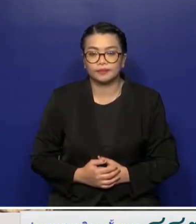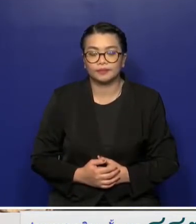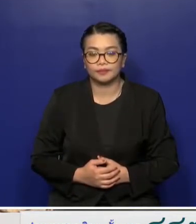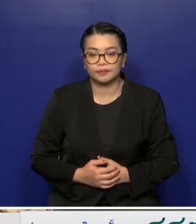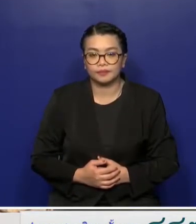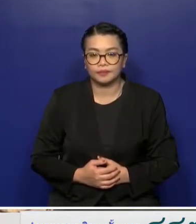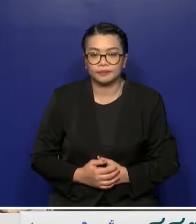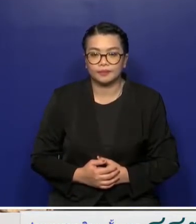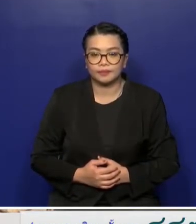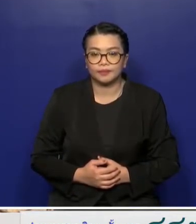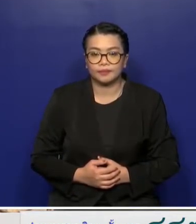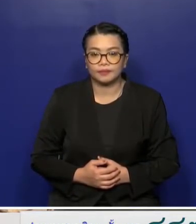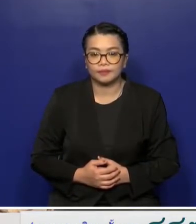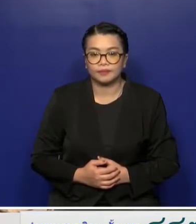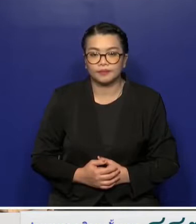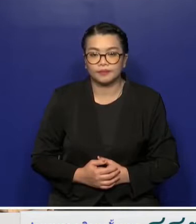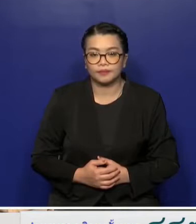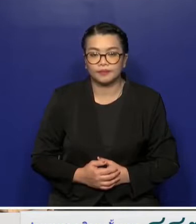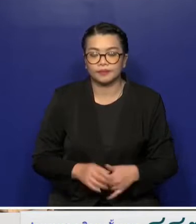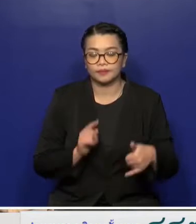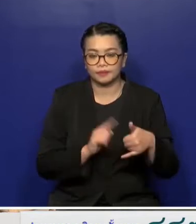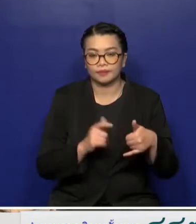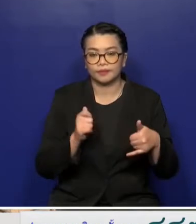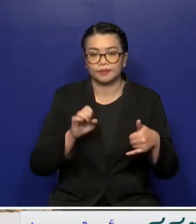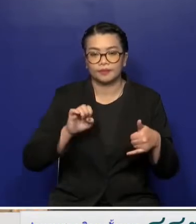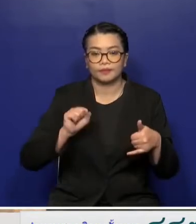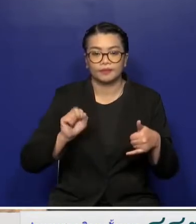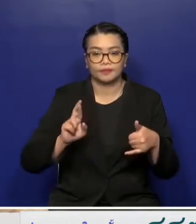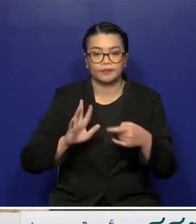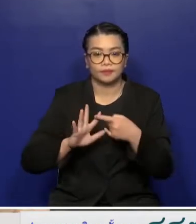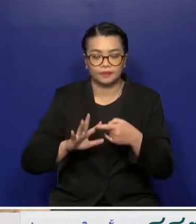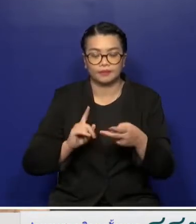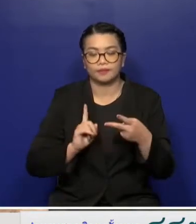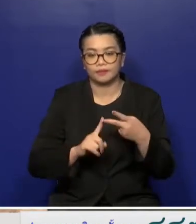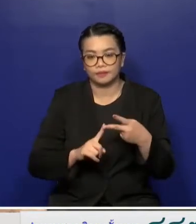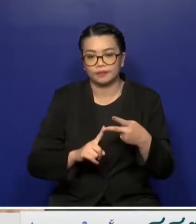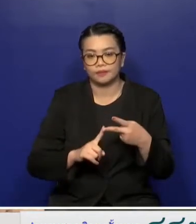ภูสิริท่านอิสระสมชัยท่านเทิดพงษ์ชัยยานัน